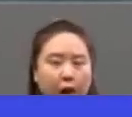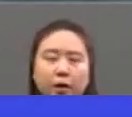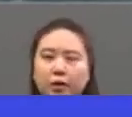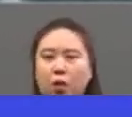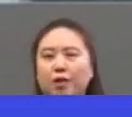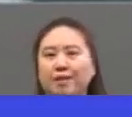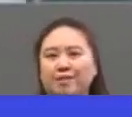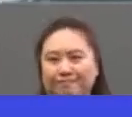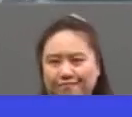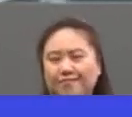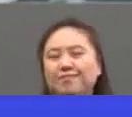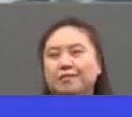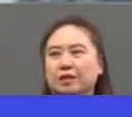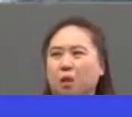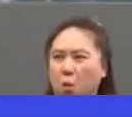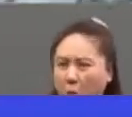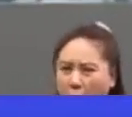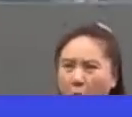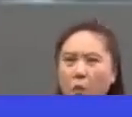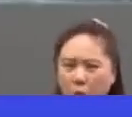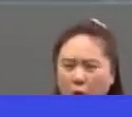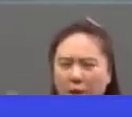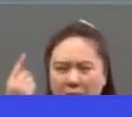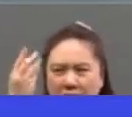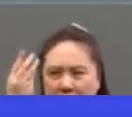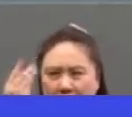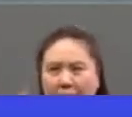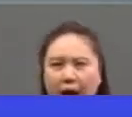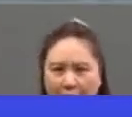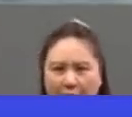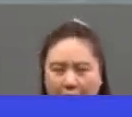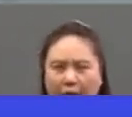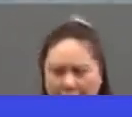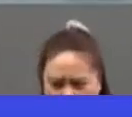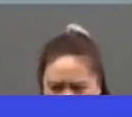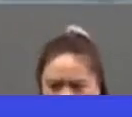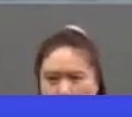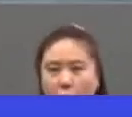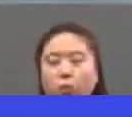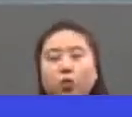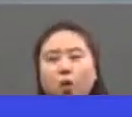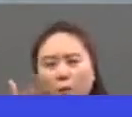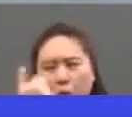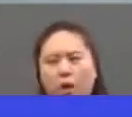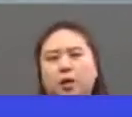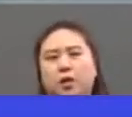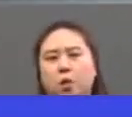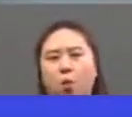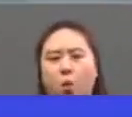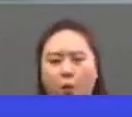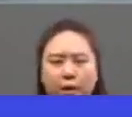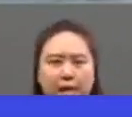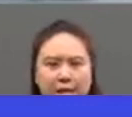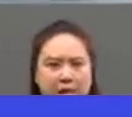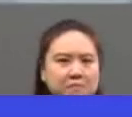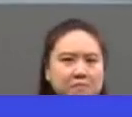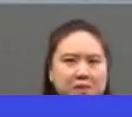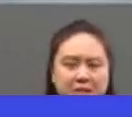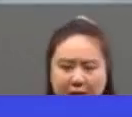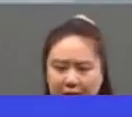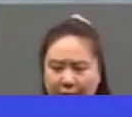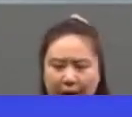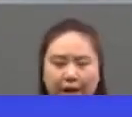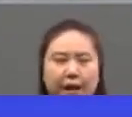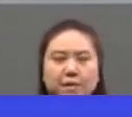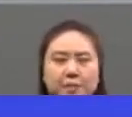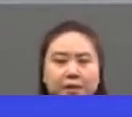การกับเรือประมงพาณิชย์ก่อนนะครับแล้วเราก็ใช้ไอ้ตัวสัตว์น้ำที่มีอยู่เนี่ยนะครับมาจัดสรรให้ออกเป็นใบอนุญ